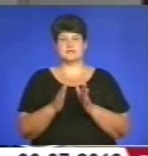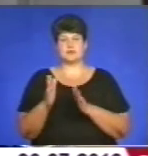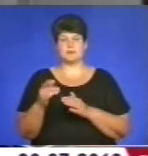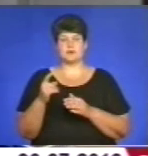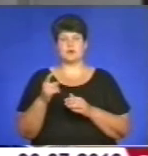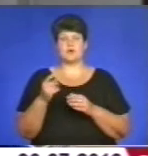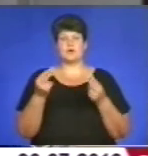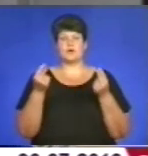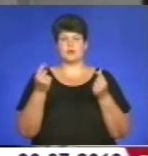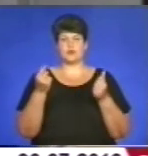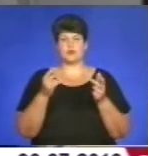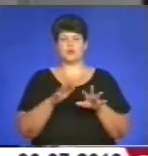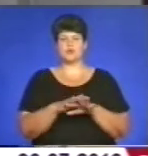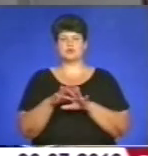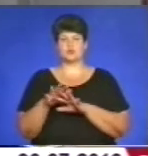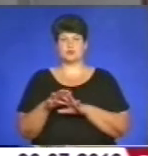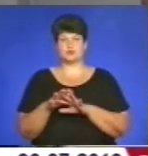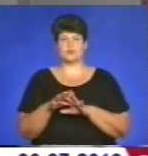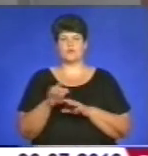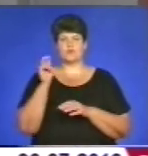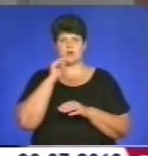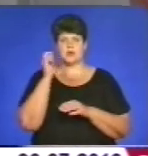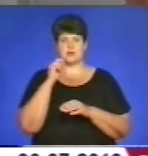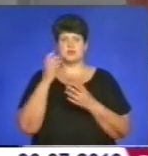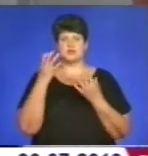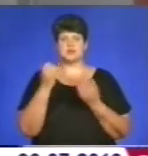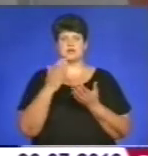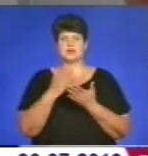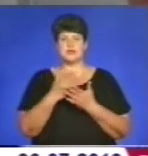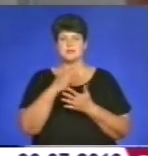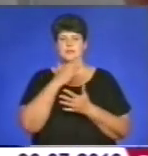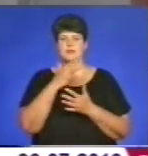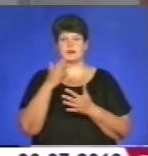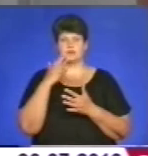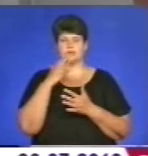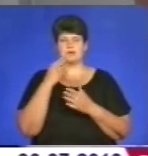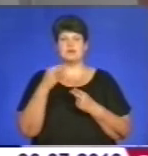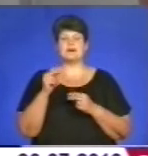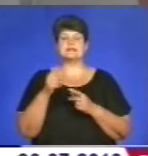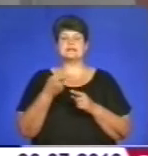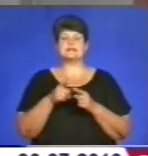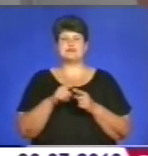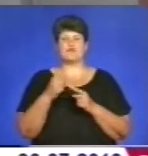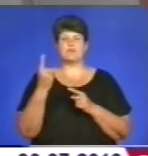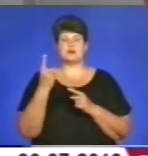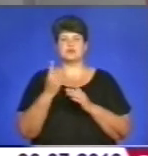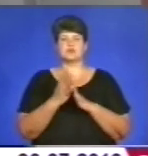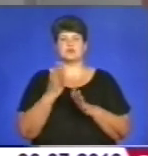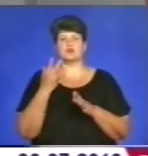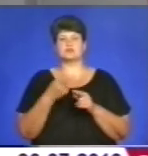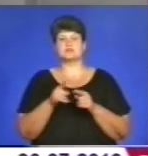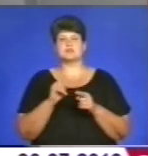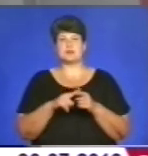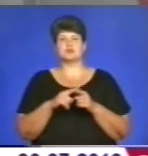готівкових розрахунків в країні. Тобто ще є багато переваг, просто не тисячі часу. Це перш за все, і те, що приємно підприємцям, для нас